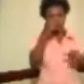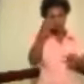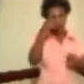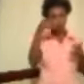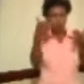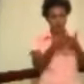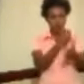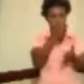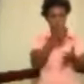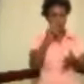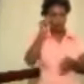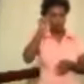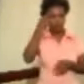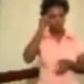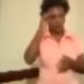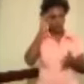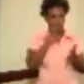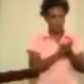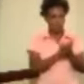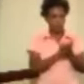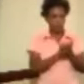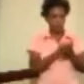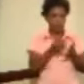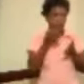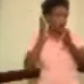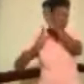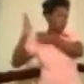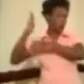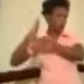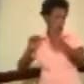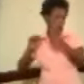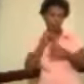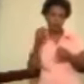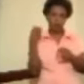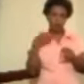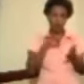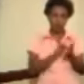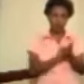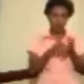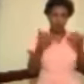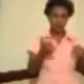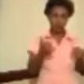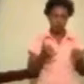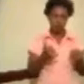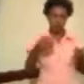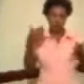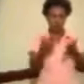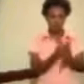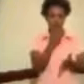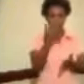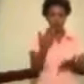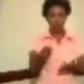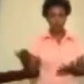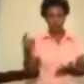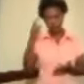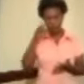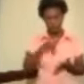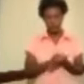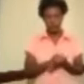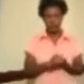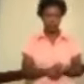nouvelle façon de penser, ça va exister dans l'ancienne génération, hein, yo pas habitué à système, ça, son système neuf, c'est lui que n'a mené par la population.